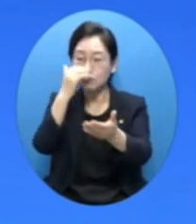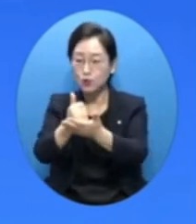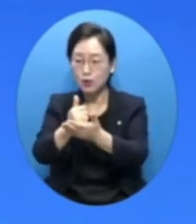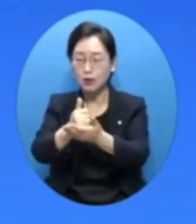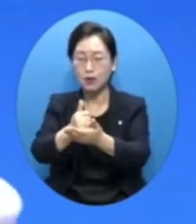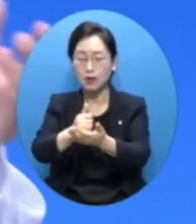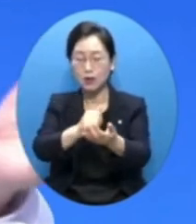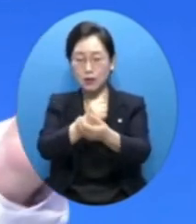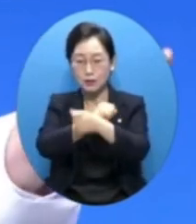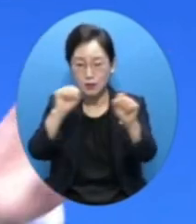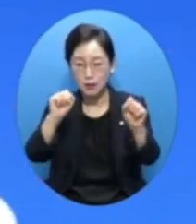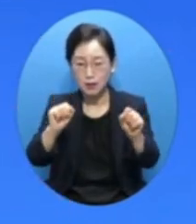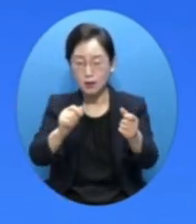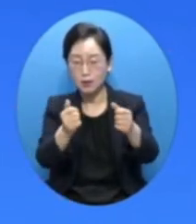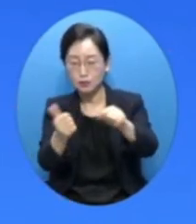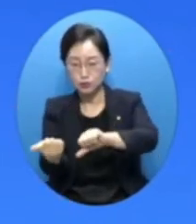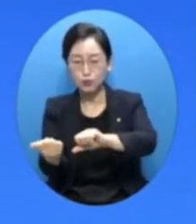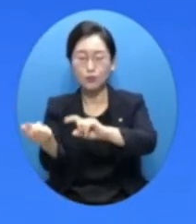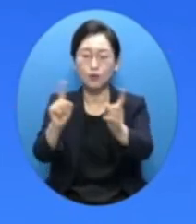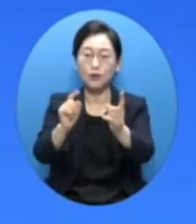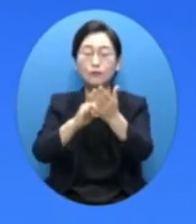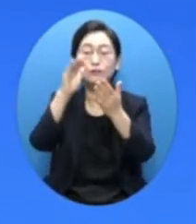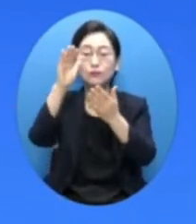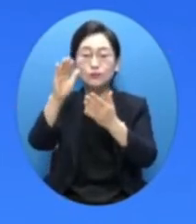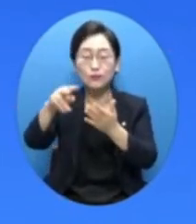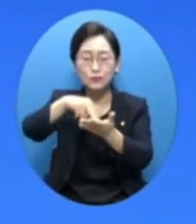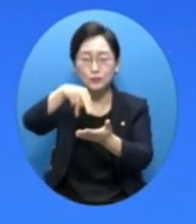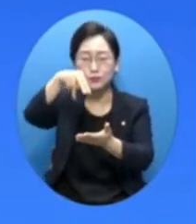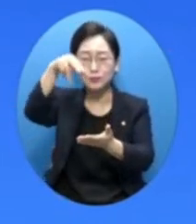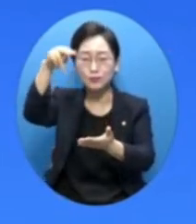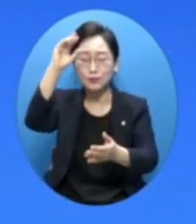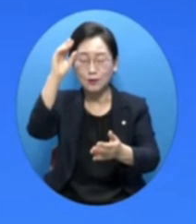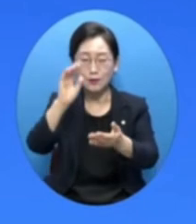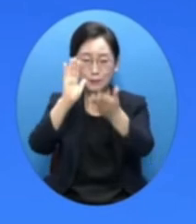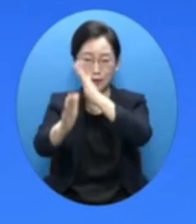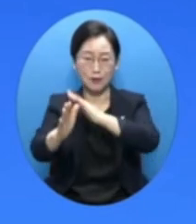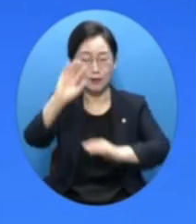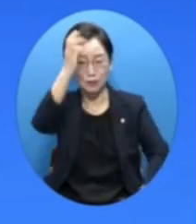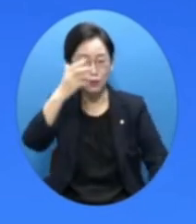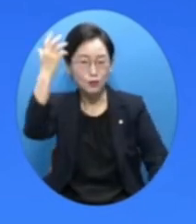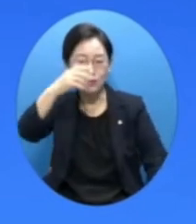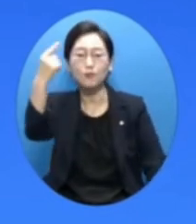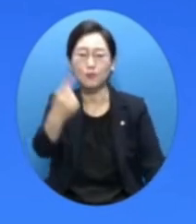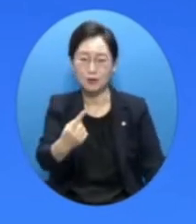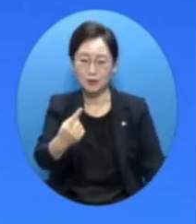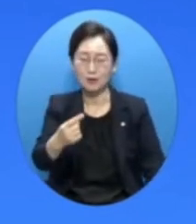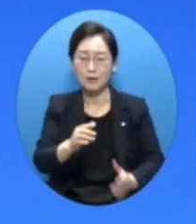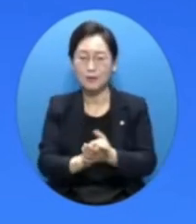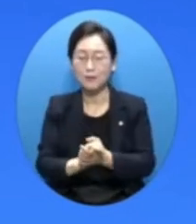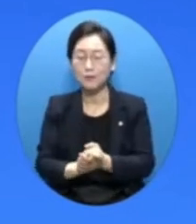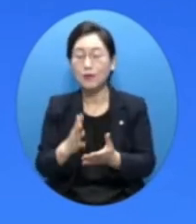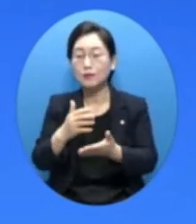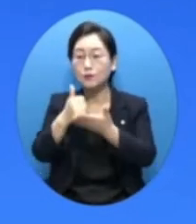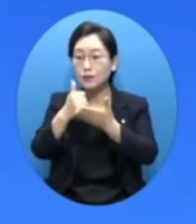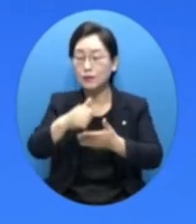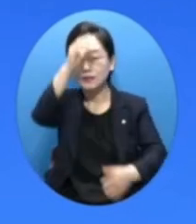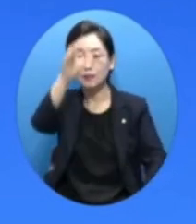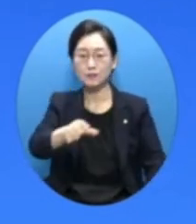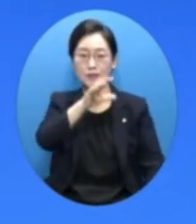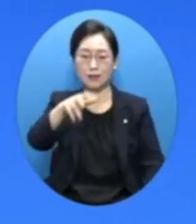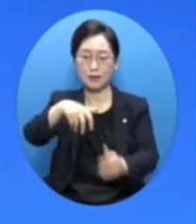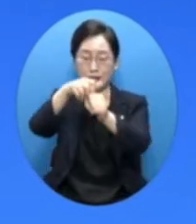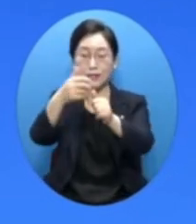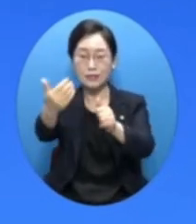다음 부활하셔서 승천하신 후에 우리에게 성령을 부어주셨습니다. 그런데 주님께서 십자가 달리기 전날